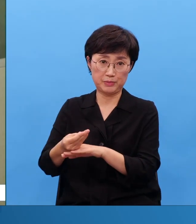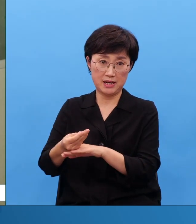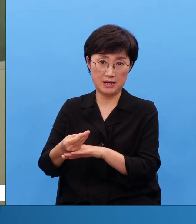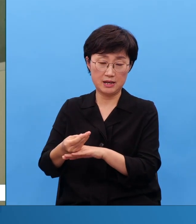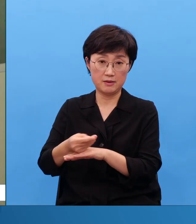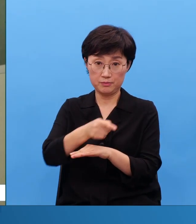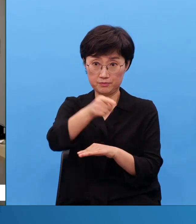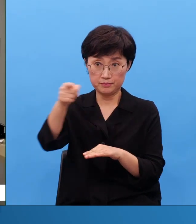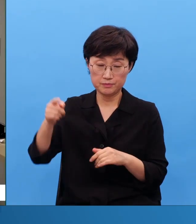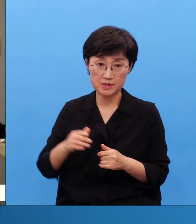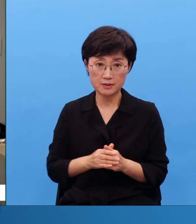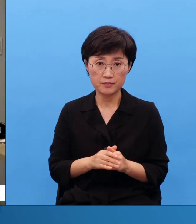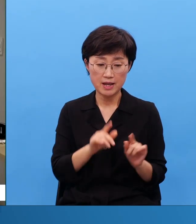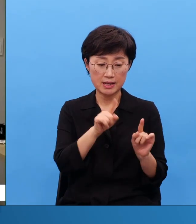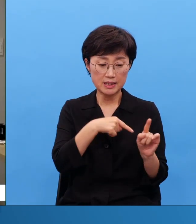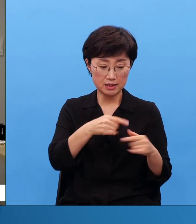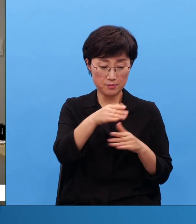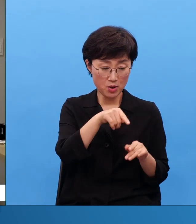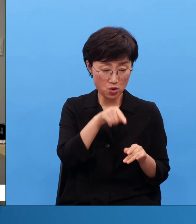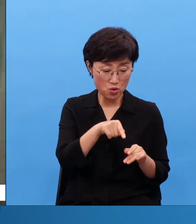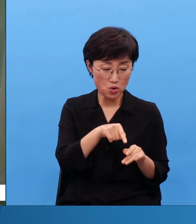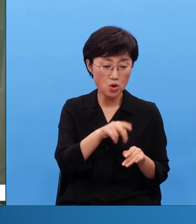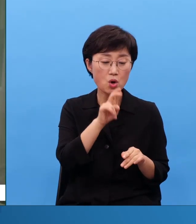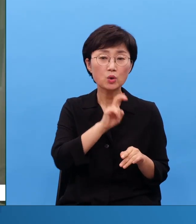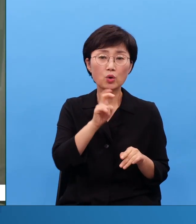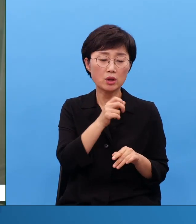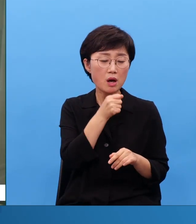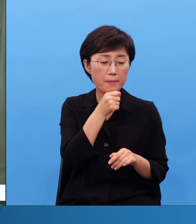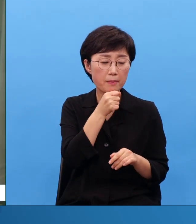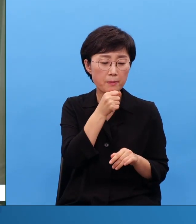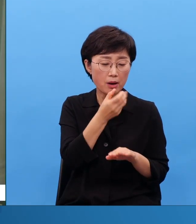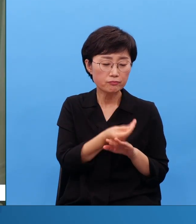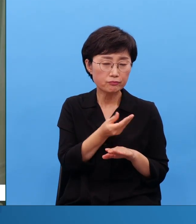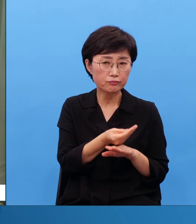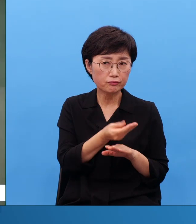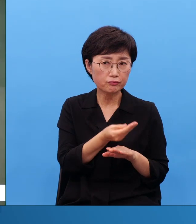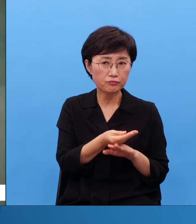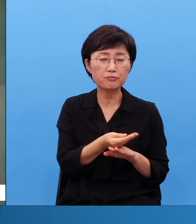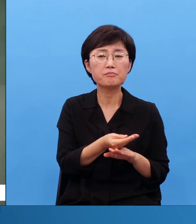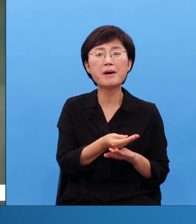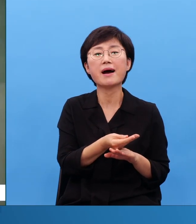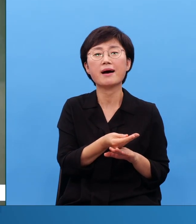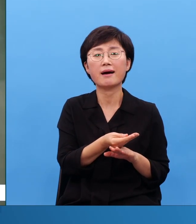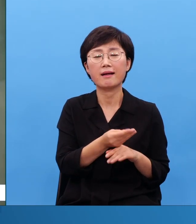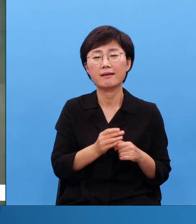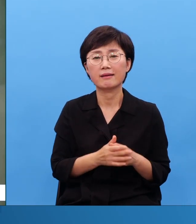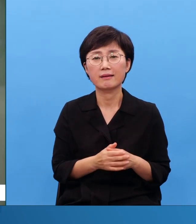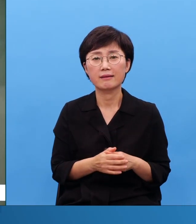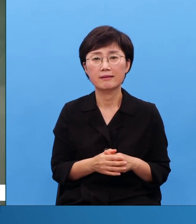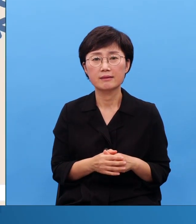부스를 활용해 1인 1부스 합창 녹음을 처음 시도했습니다.